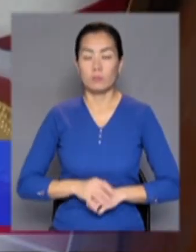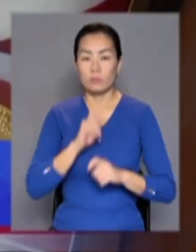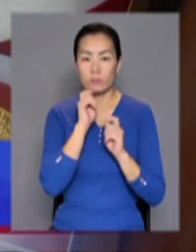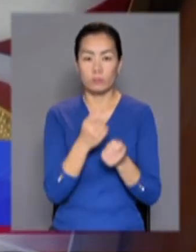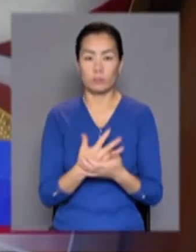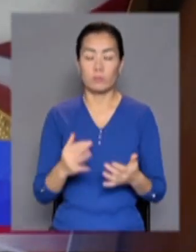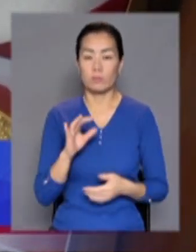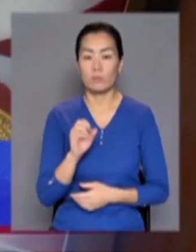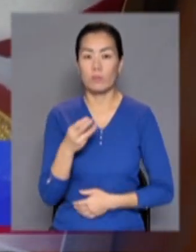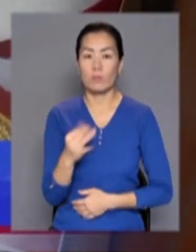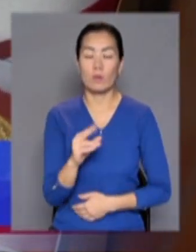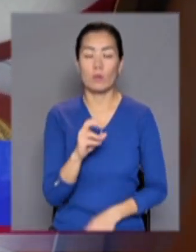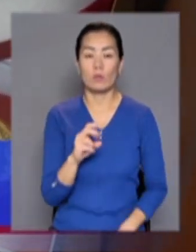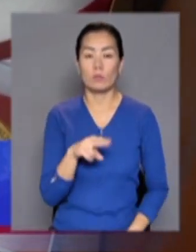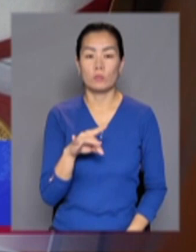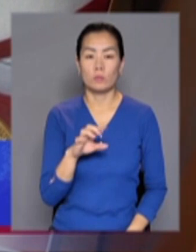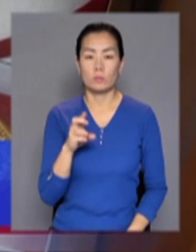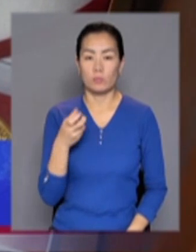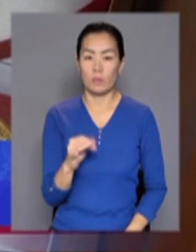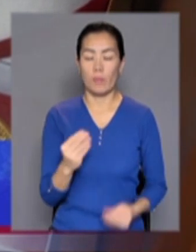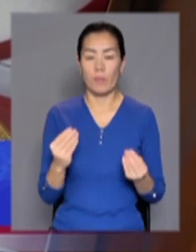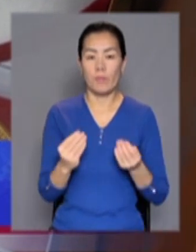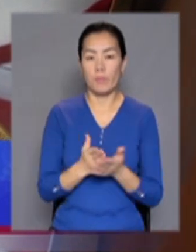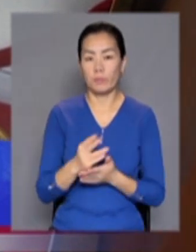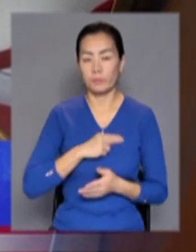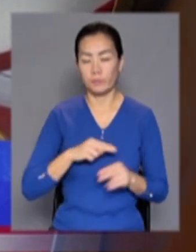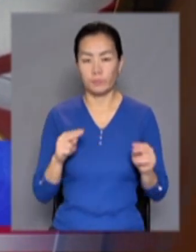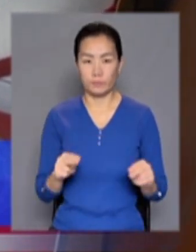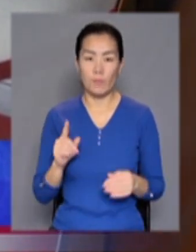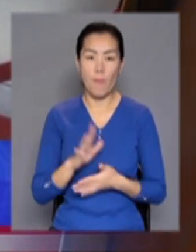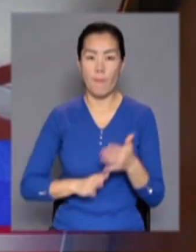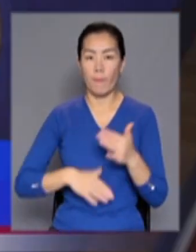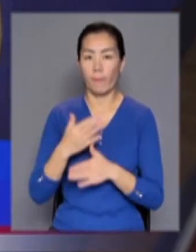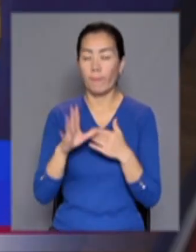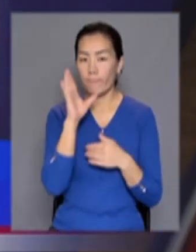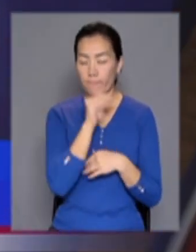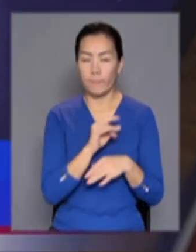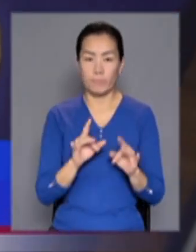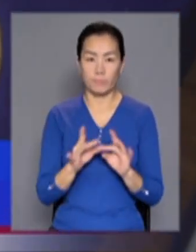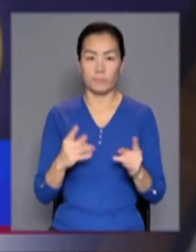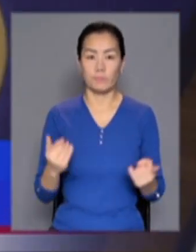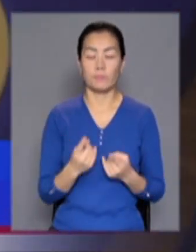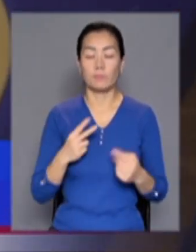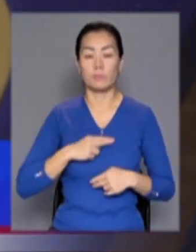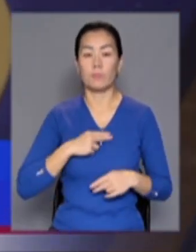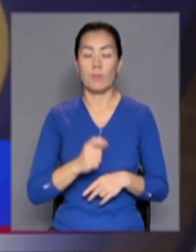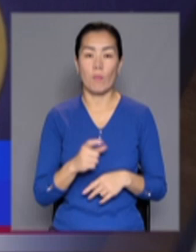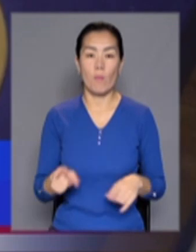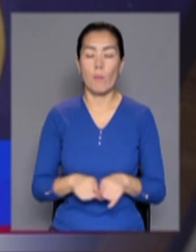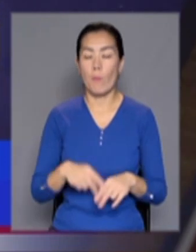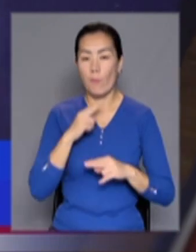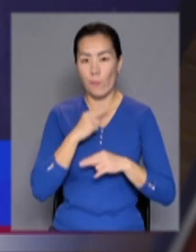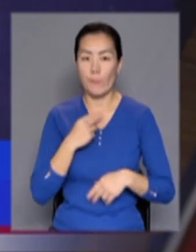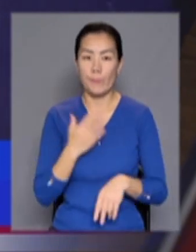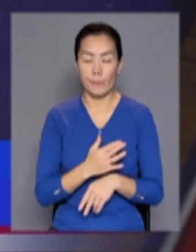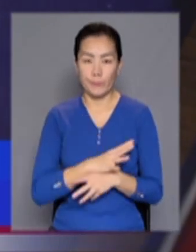болды. Исатай Құндызбайұлы да адал еңбектің абыройға жеткізетінін, оның жерге қаратпайтынын айтып, қарапайым еңбек адамын